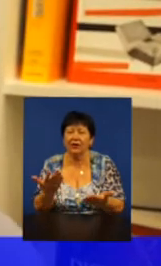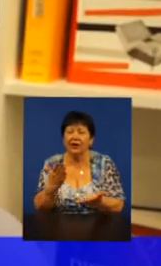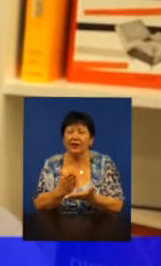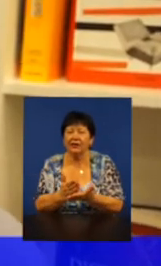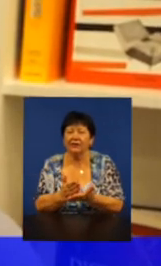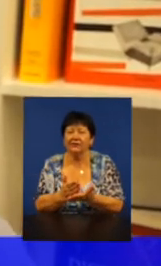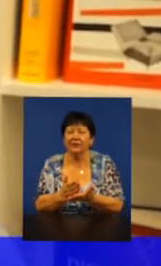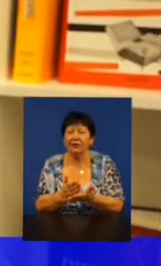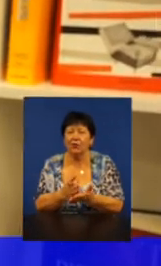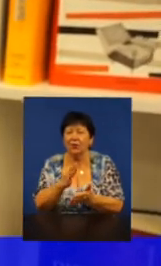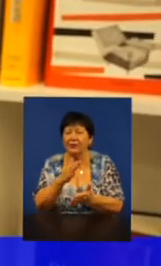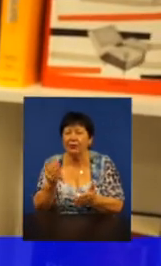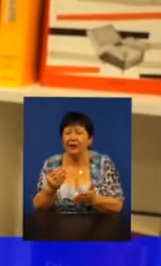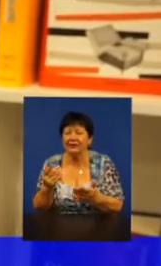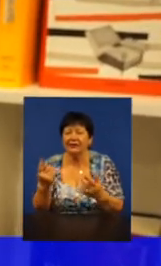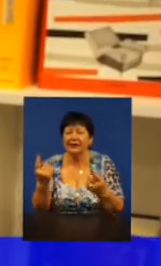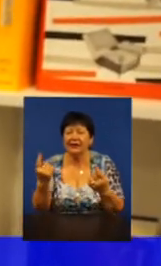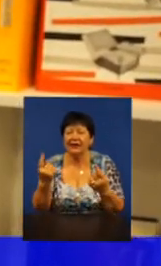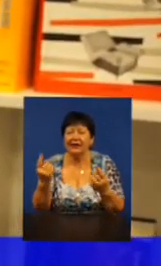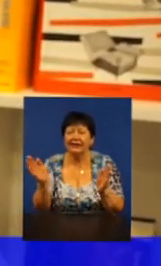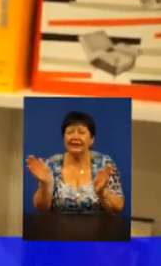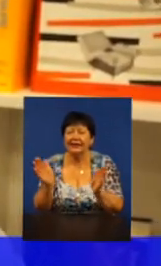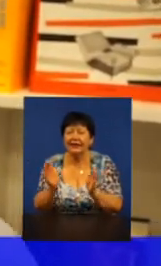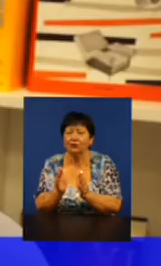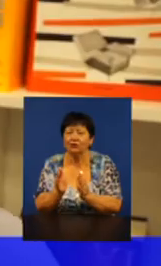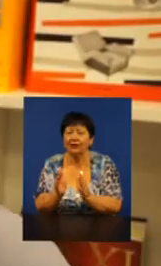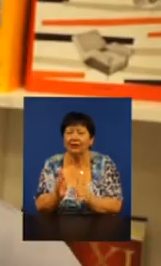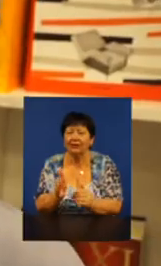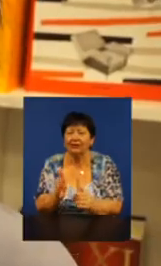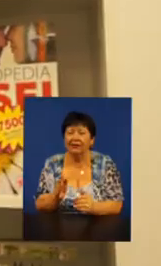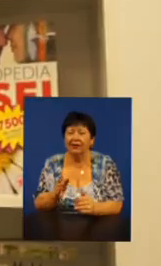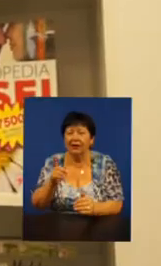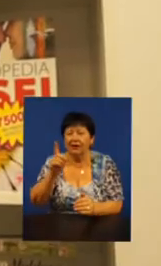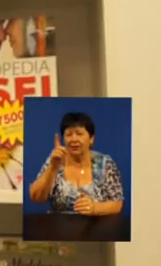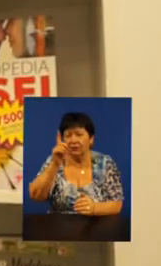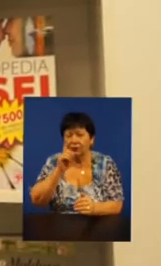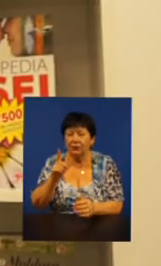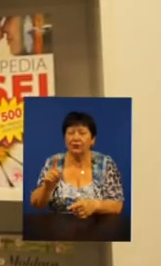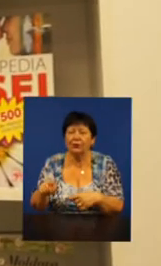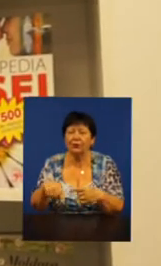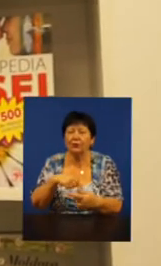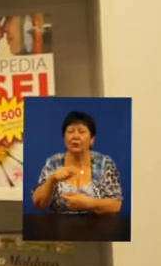de reduceri, luna august întreagă cu diferite promoții.